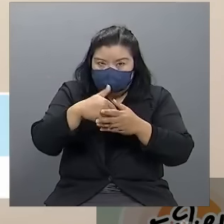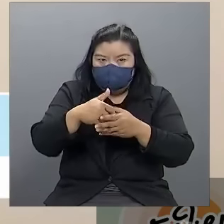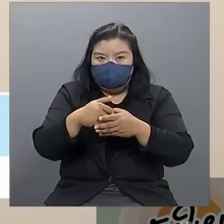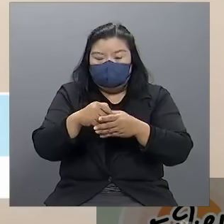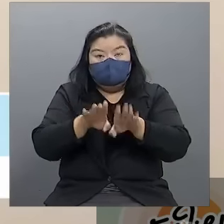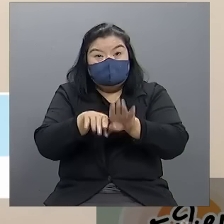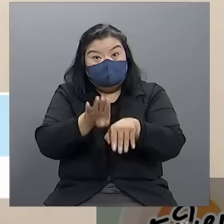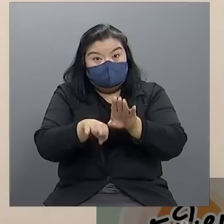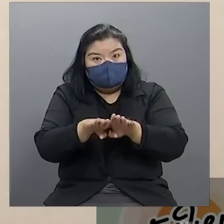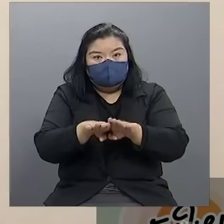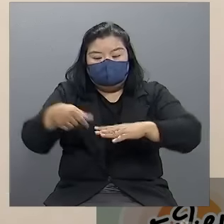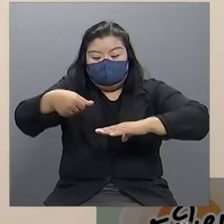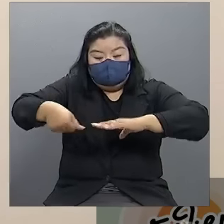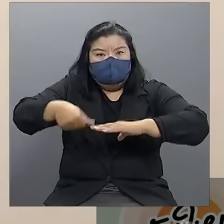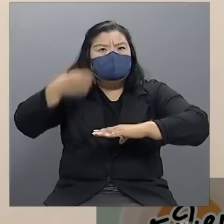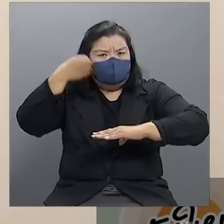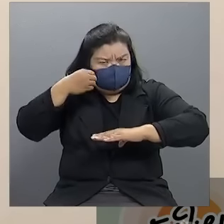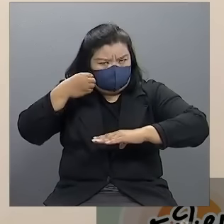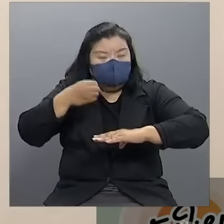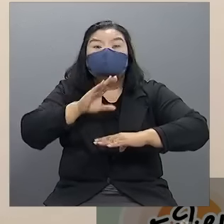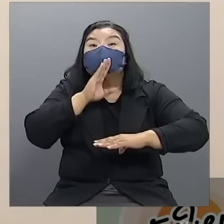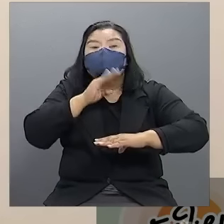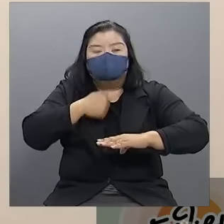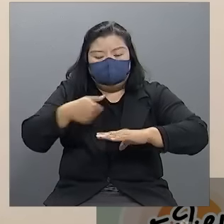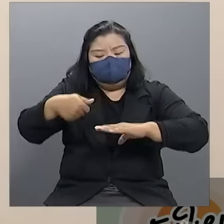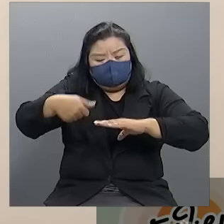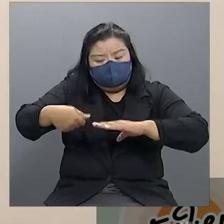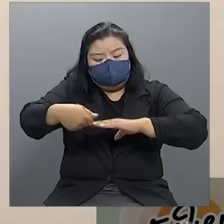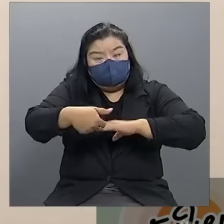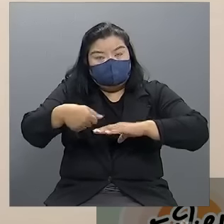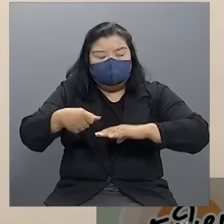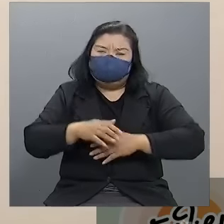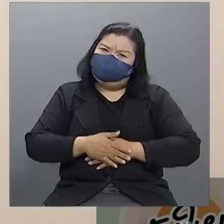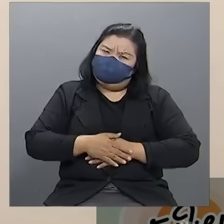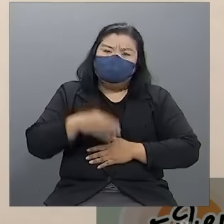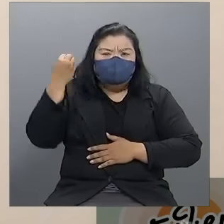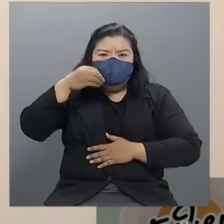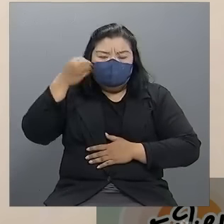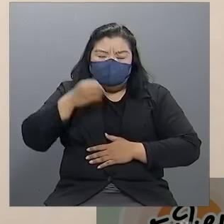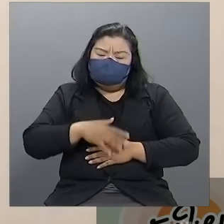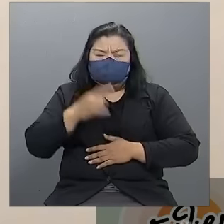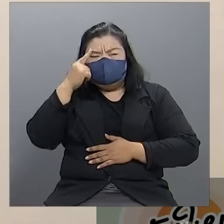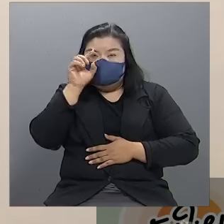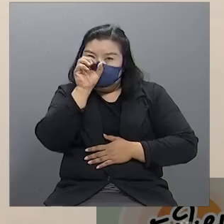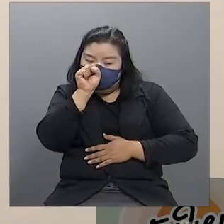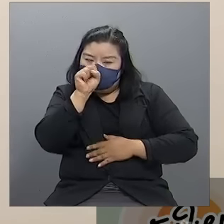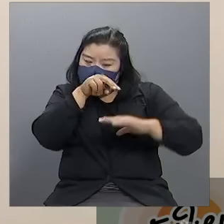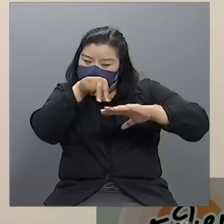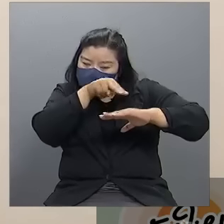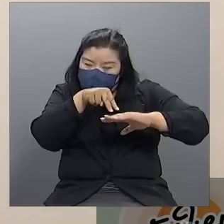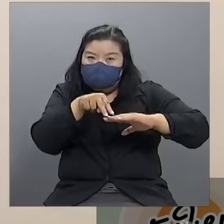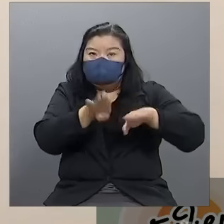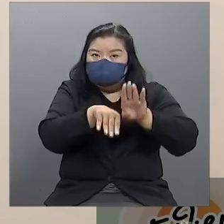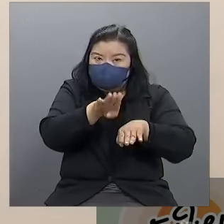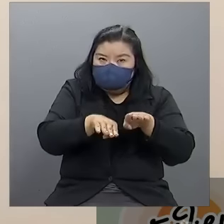เราตัดเล็บ่ lakat'Stontเราอาจจะลองช่วยกัน 2 อาการที่ ตํ vette ขถทเล็บวาเรามีกษ